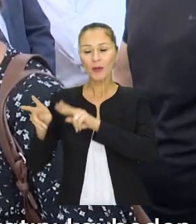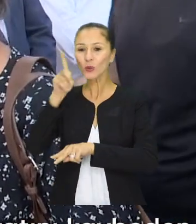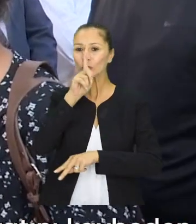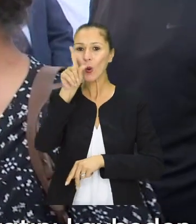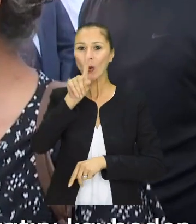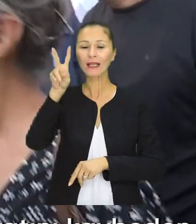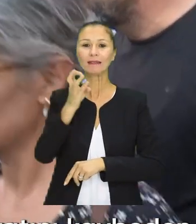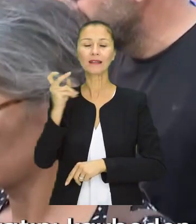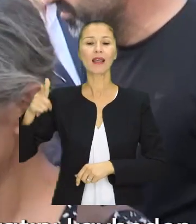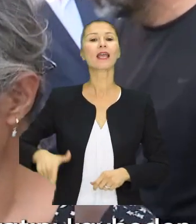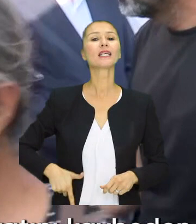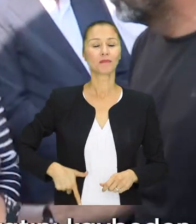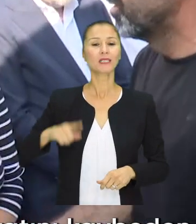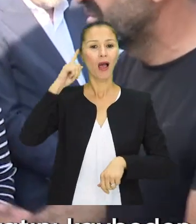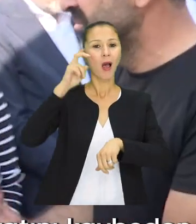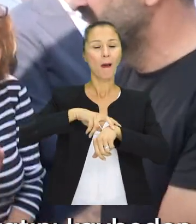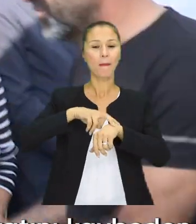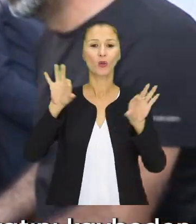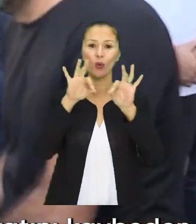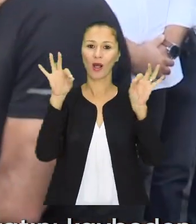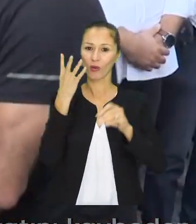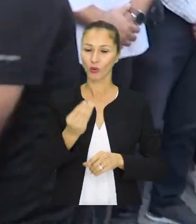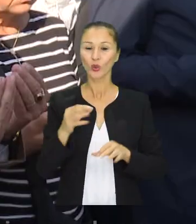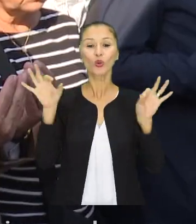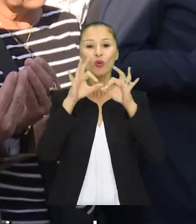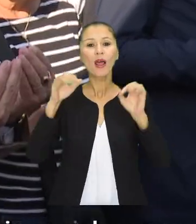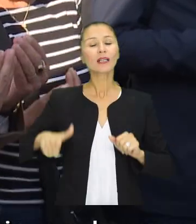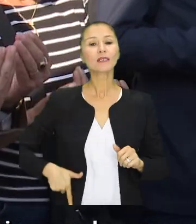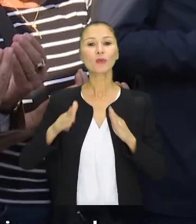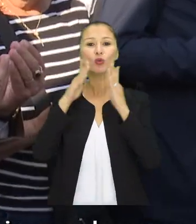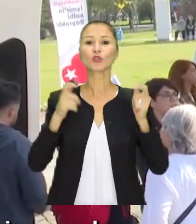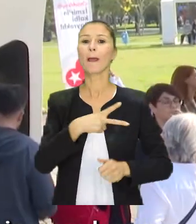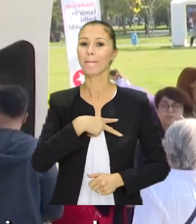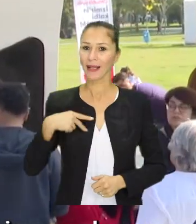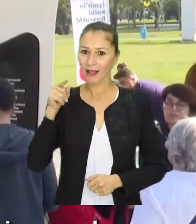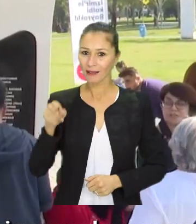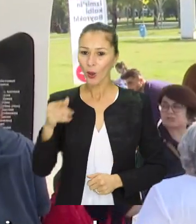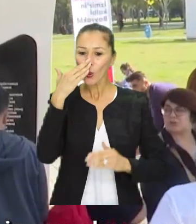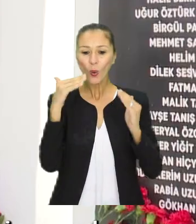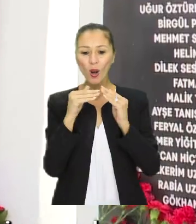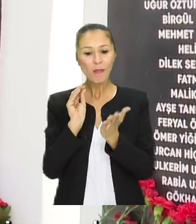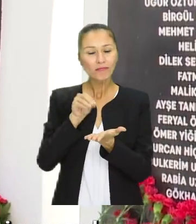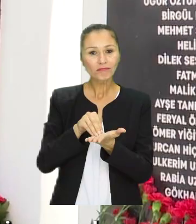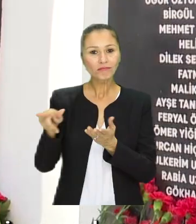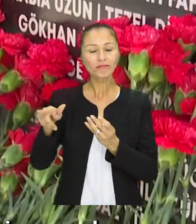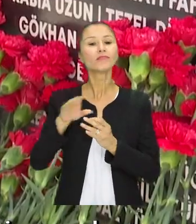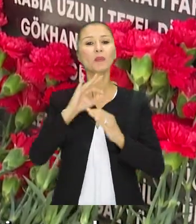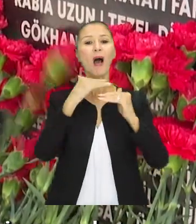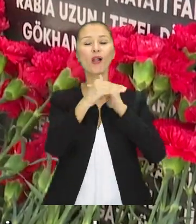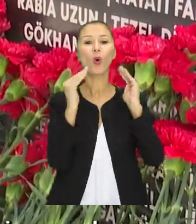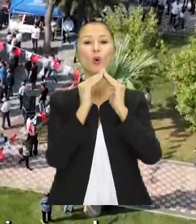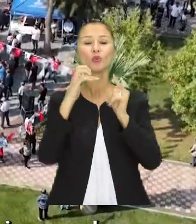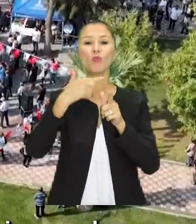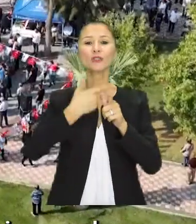kaybeden 117 yurttaş için İzmir'de anma töreni düzenlendi. Tören, İzmir Büyükşehir Belediyesi'nin uygulamaya koyduğu Halk